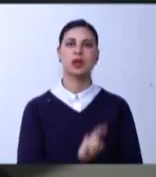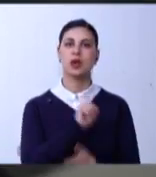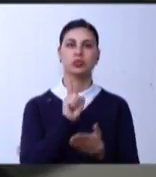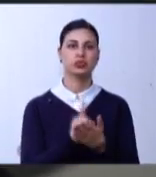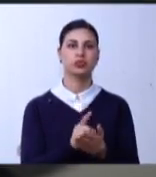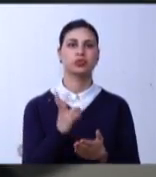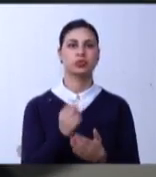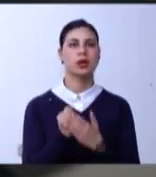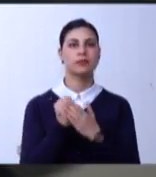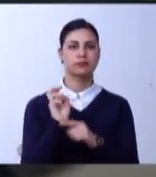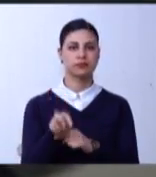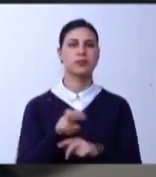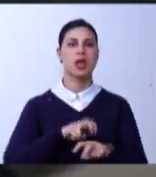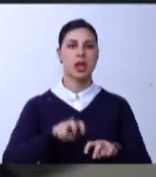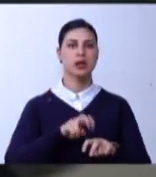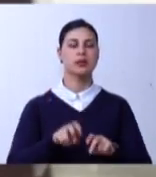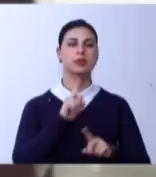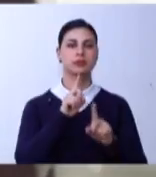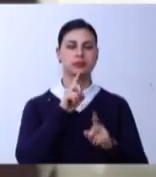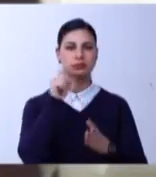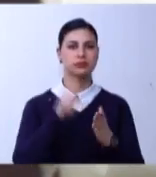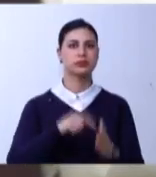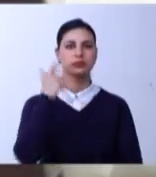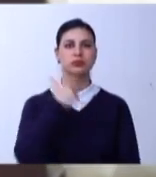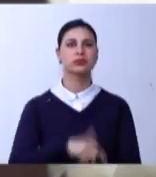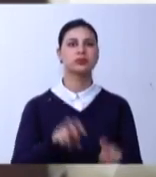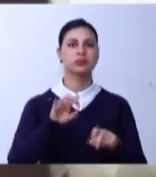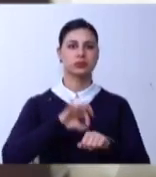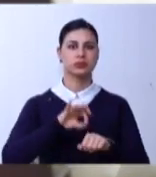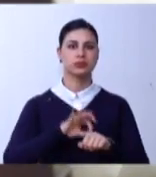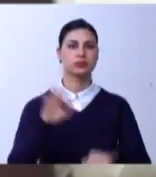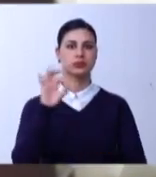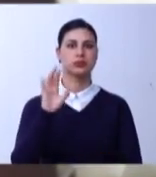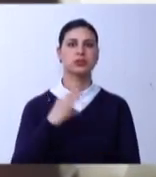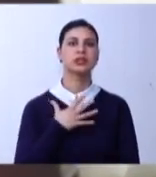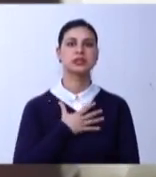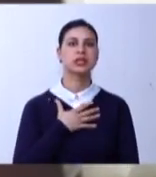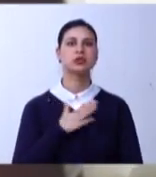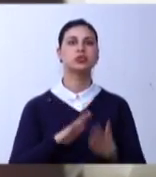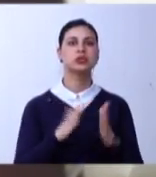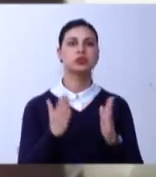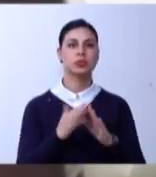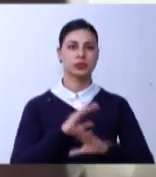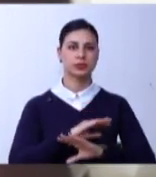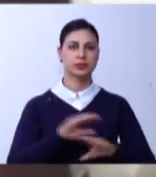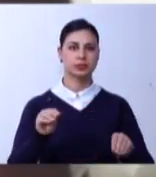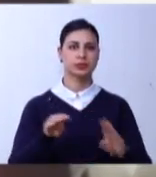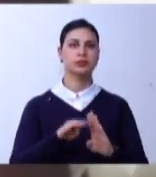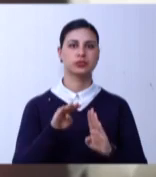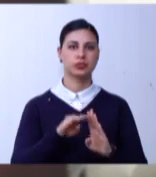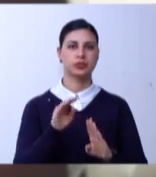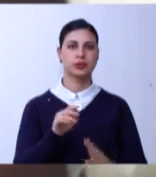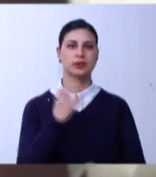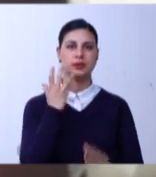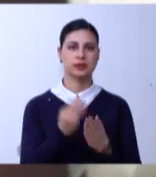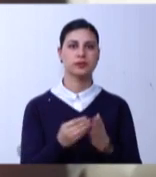აუცილებლად მიმართეთ ექიმს, რადგან თითოეული ნიშანი იმაზე მიგვითითებს, რომ თქვენ სტრესული სიტუაციის პიკზე იმყოფებით და